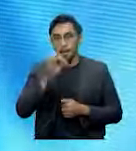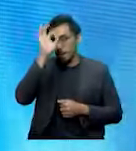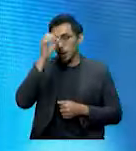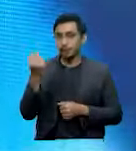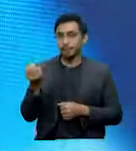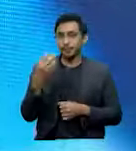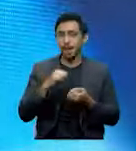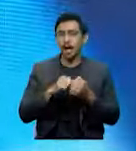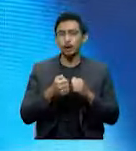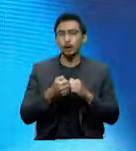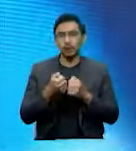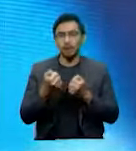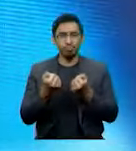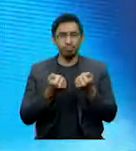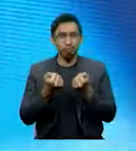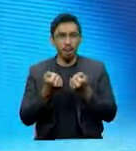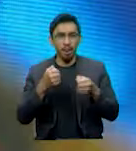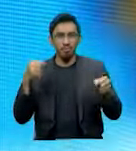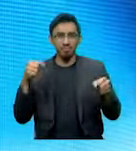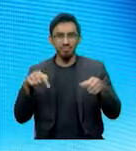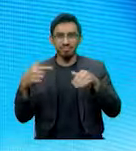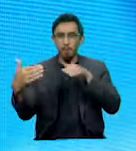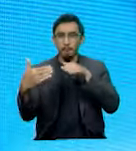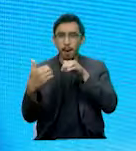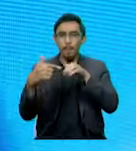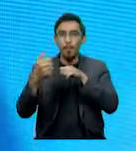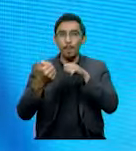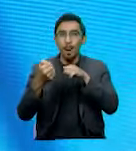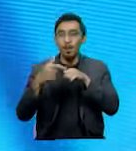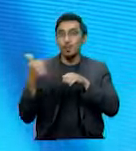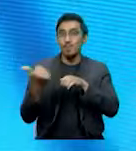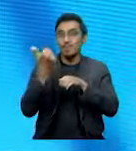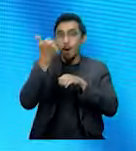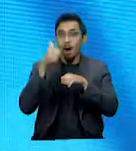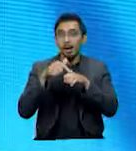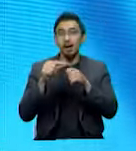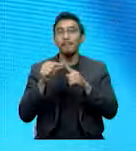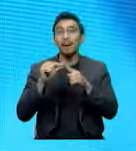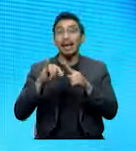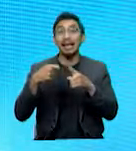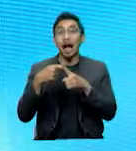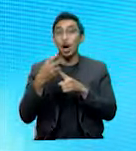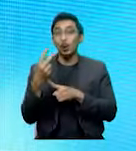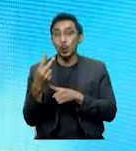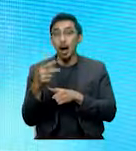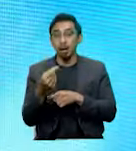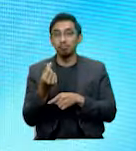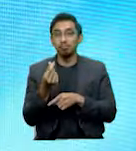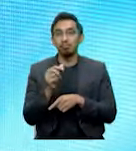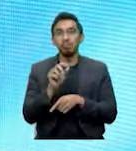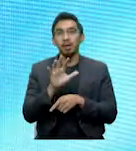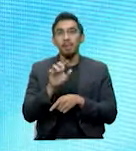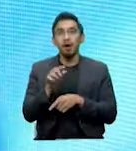Polisi menyebut kerugian dalam kasus minibus menabrak showroom dan mobil sport mewah di Pantai Indah Kapuk 2 mencapai